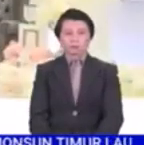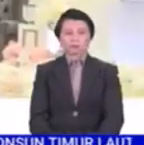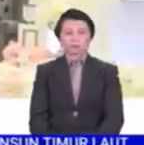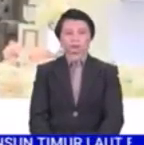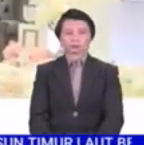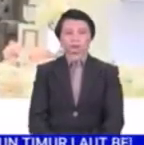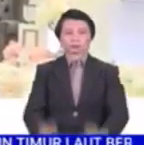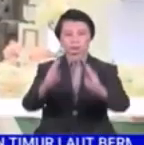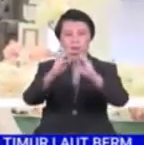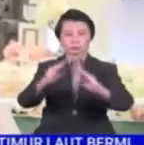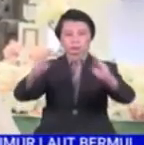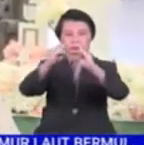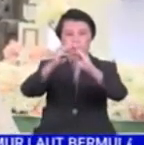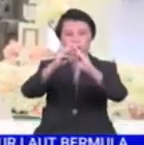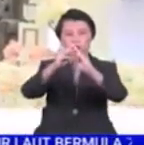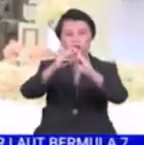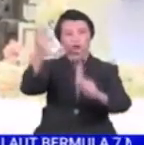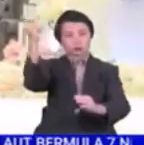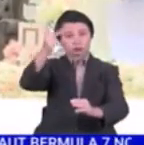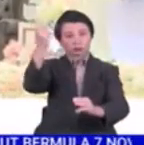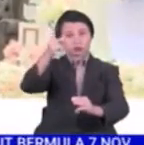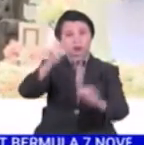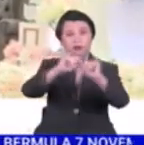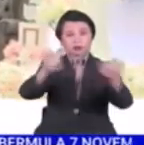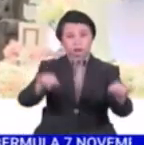Di masjid-masjid di Pulau Pinang, khutbah Jumaat